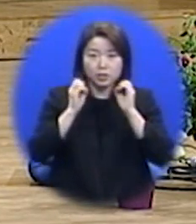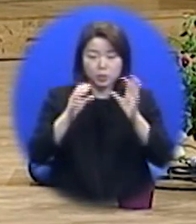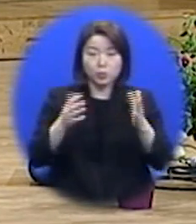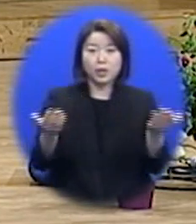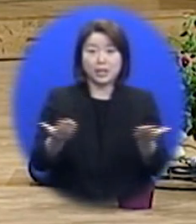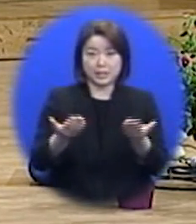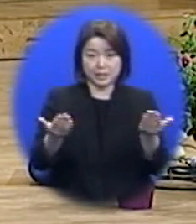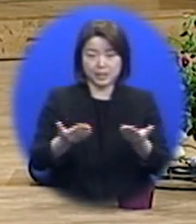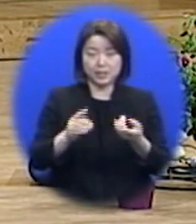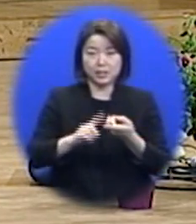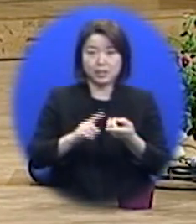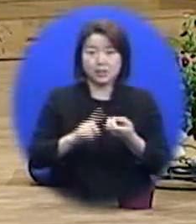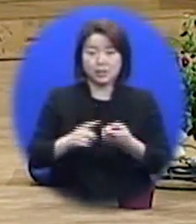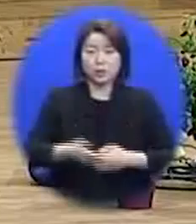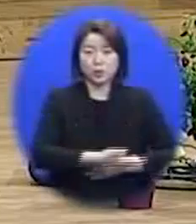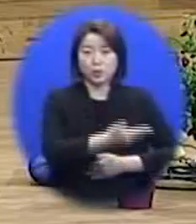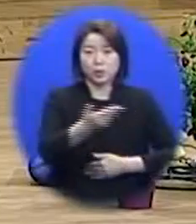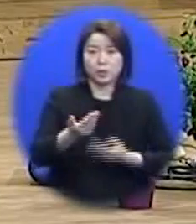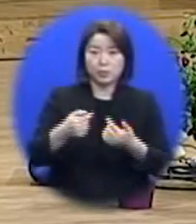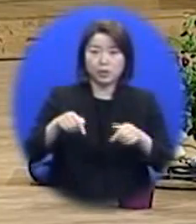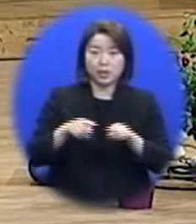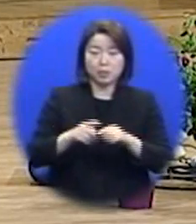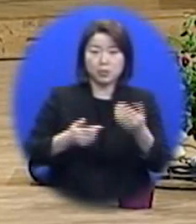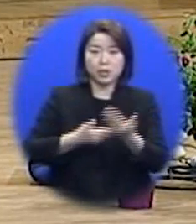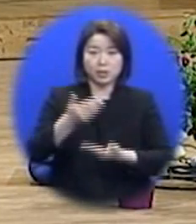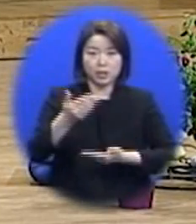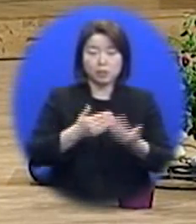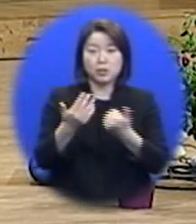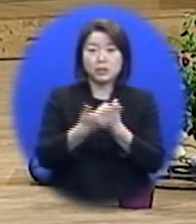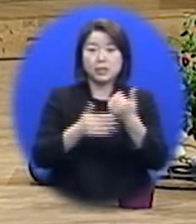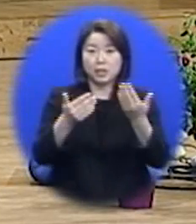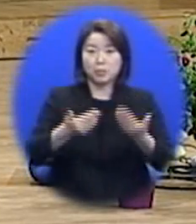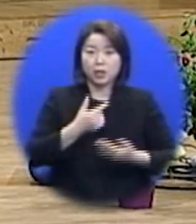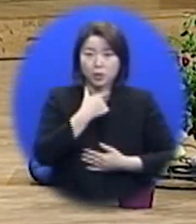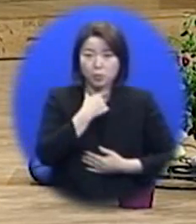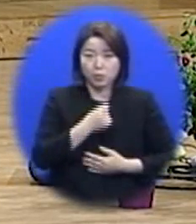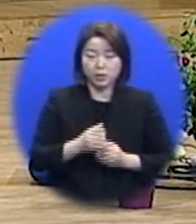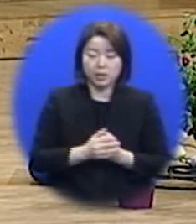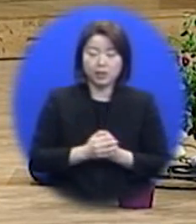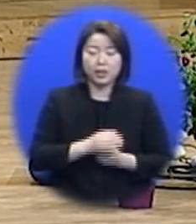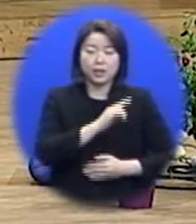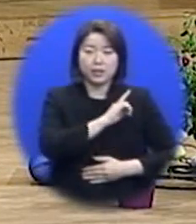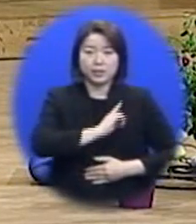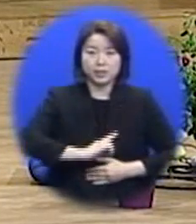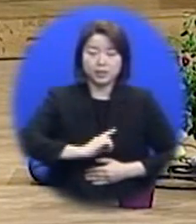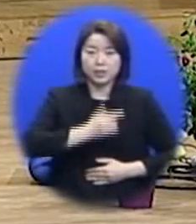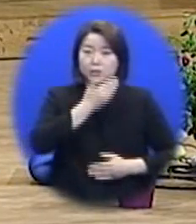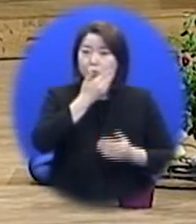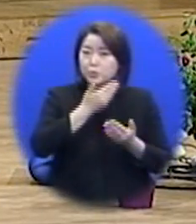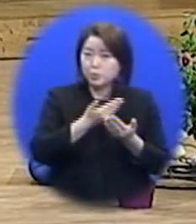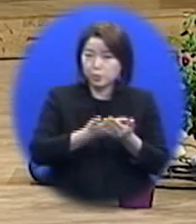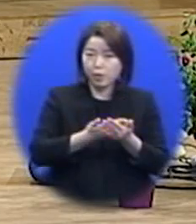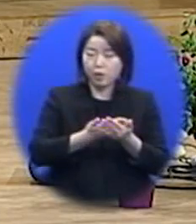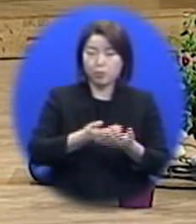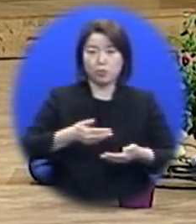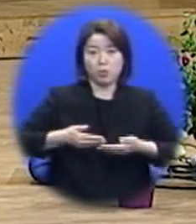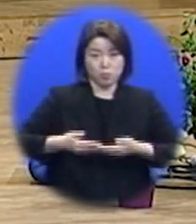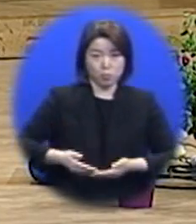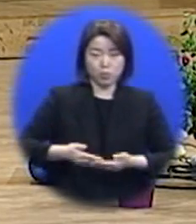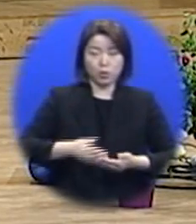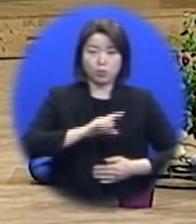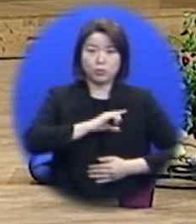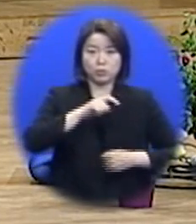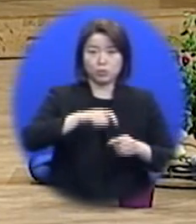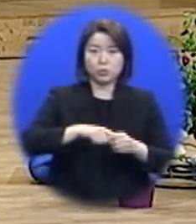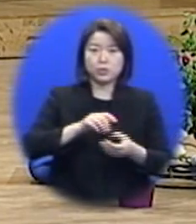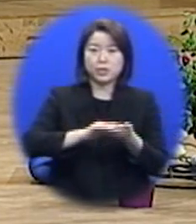오늘 여러분들과 함께 나누면서 은혜를 받기를 원합니다. 가장 중요하고도 또 무거운 주제이기도